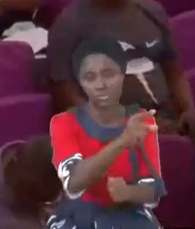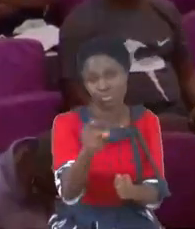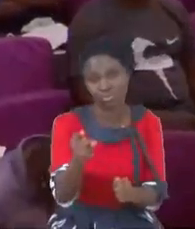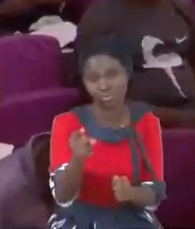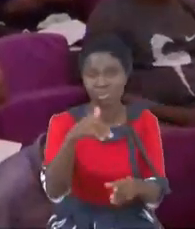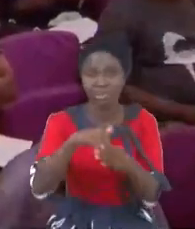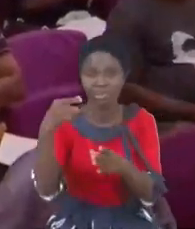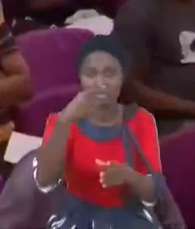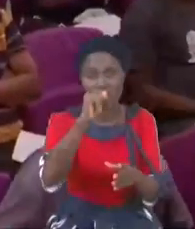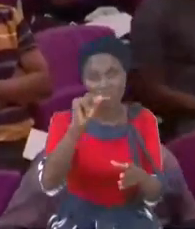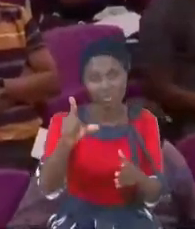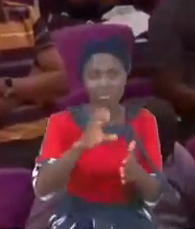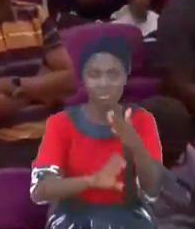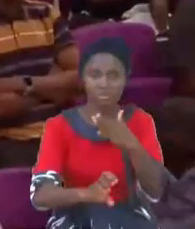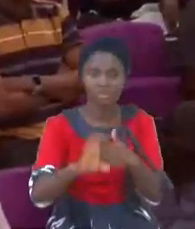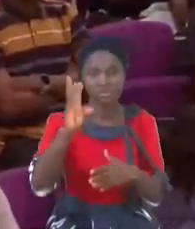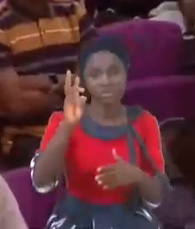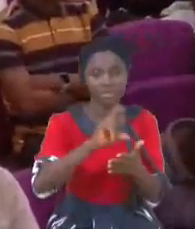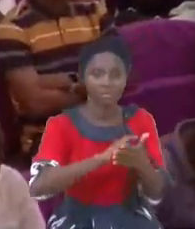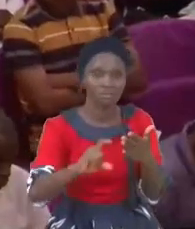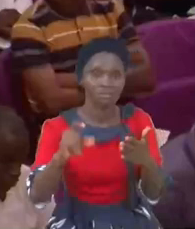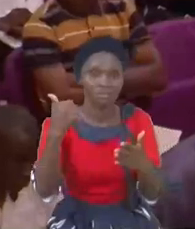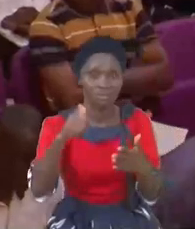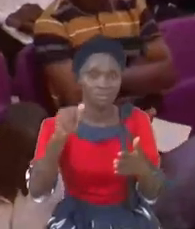6, verset 14.